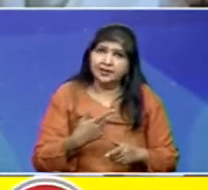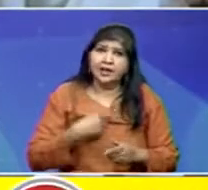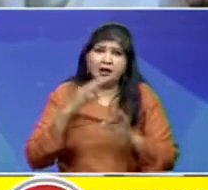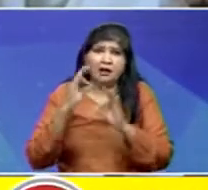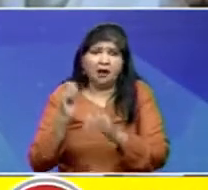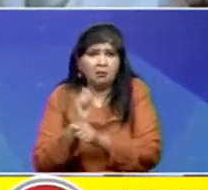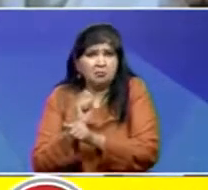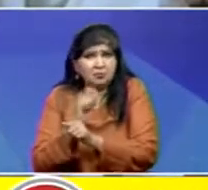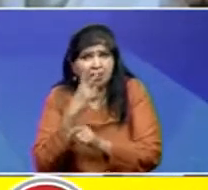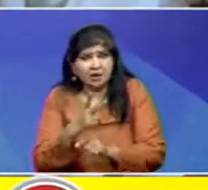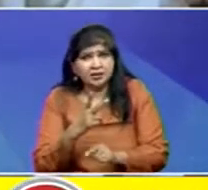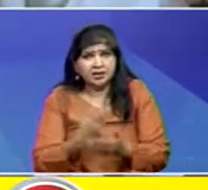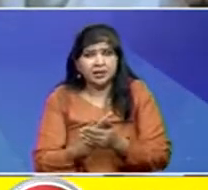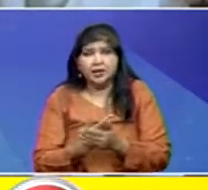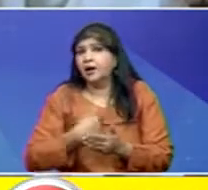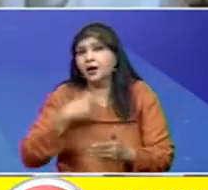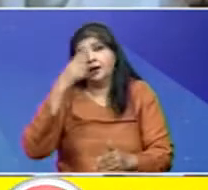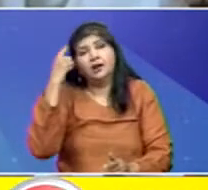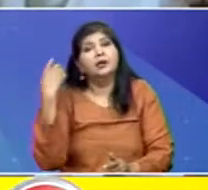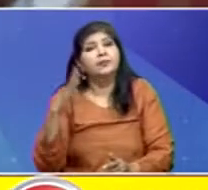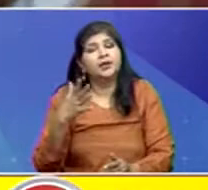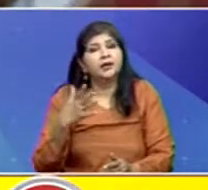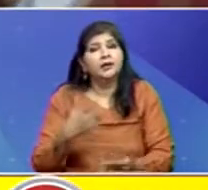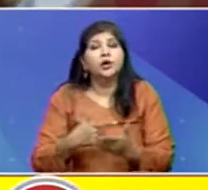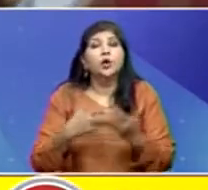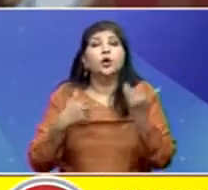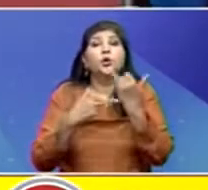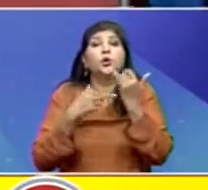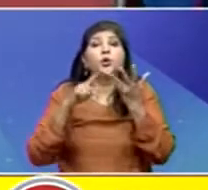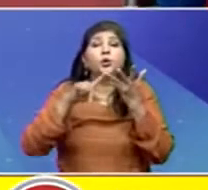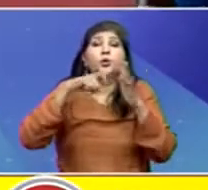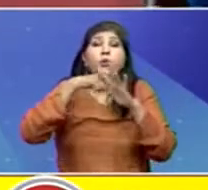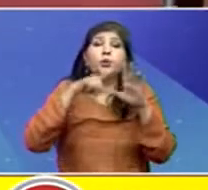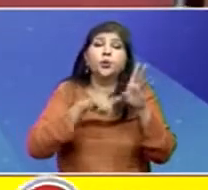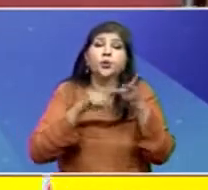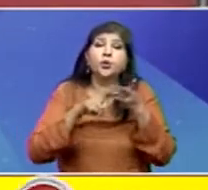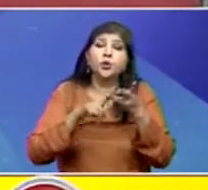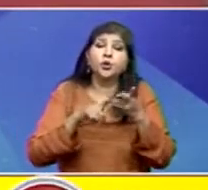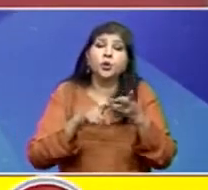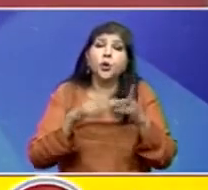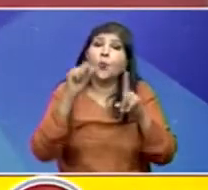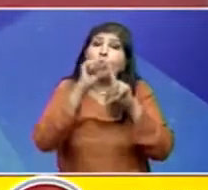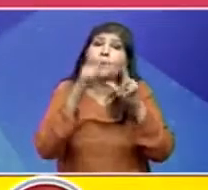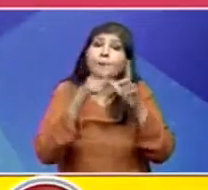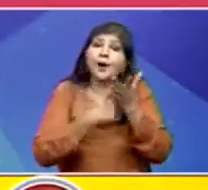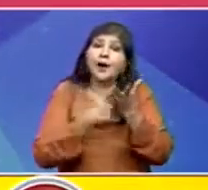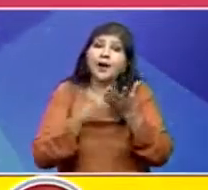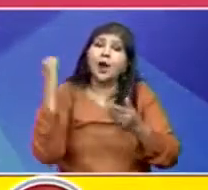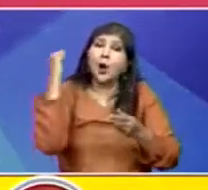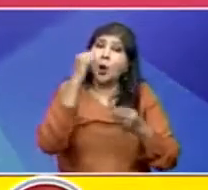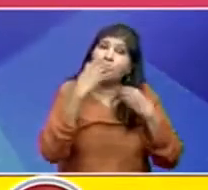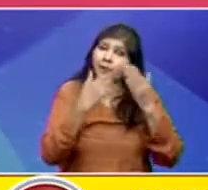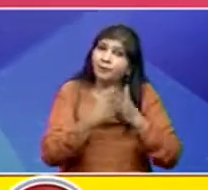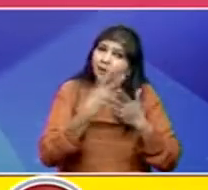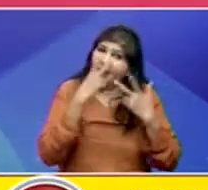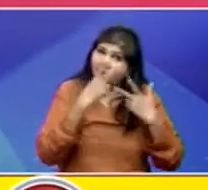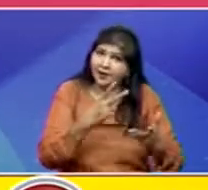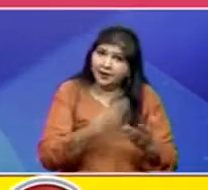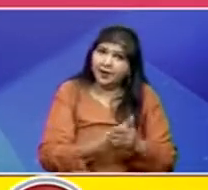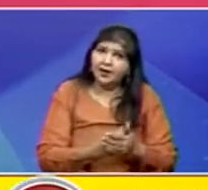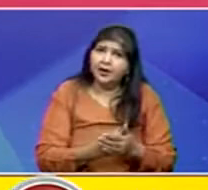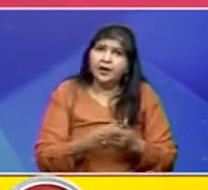कर सकते हैं यह हमने टोक्यो पेरालंपिक्स में देखा है खेलों की तरह ही